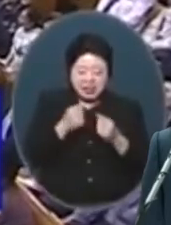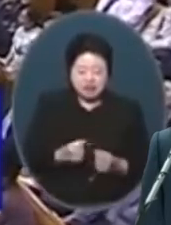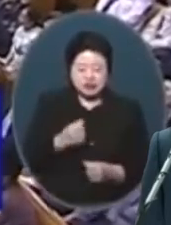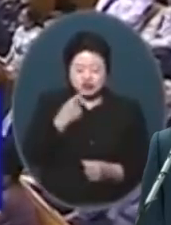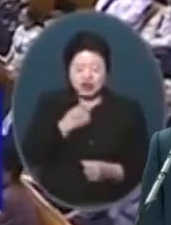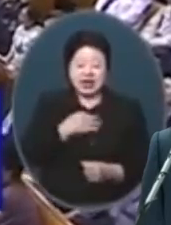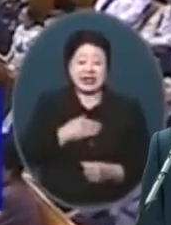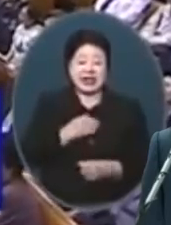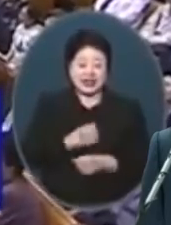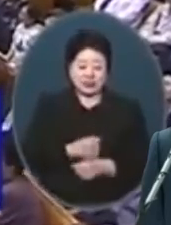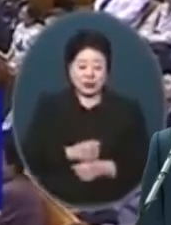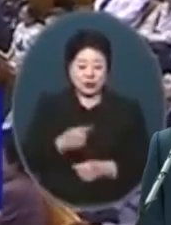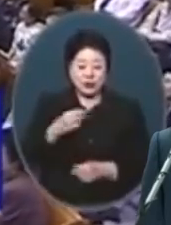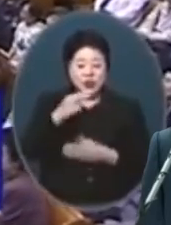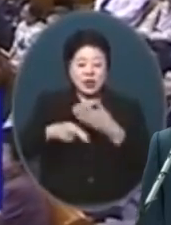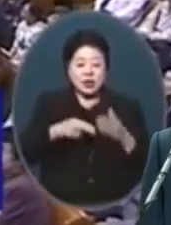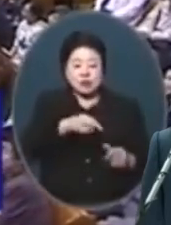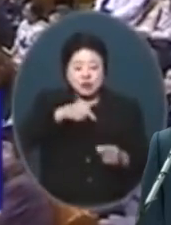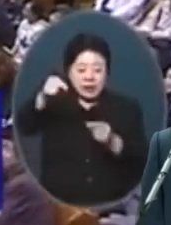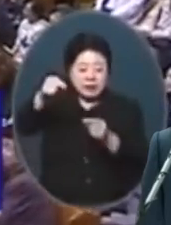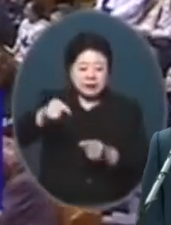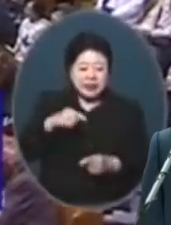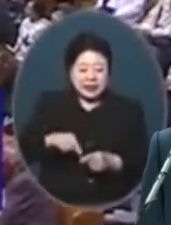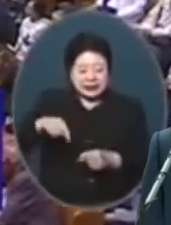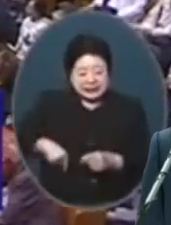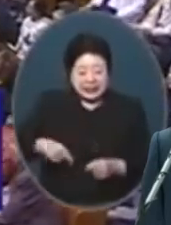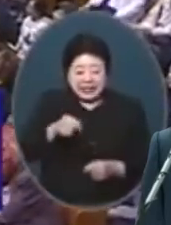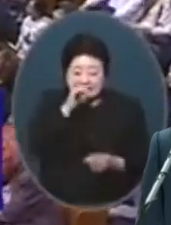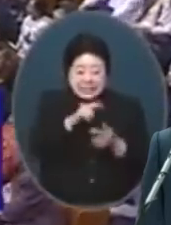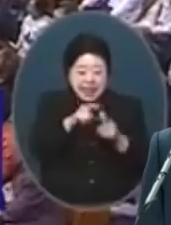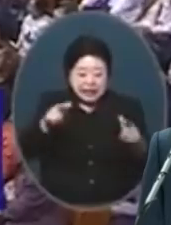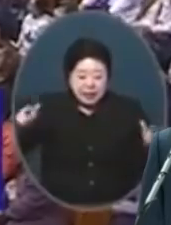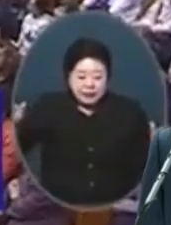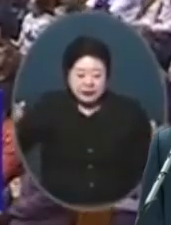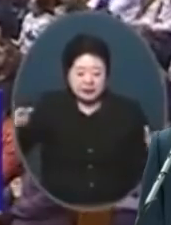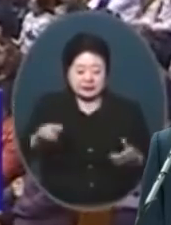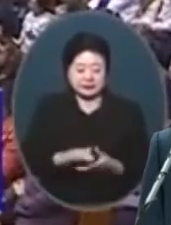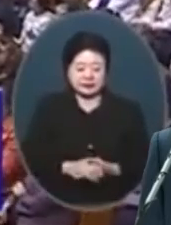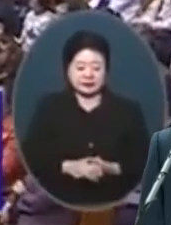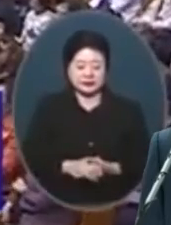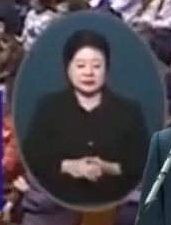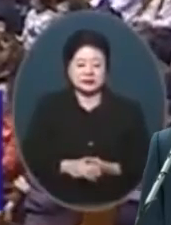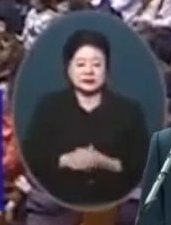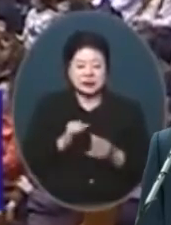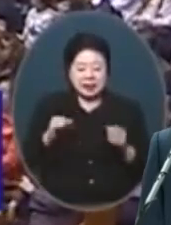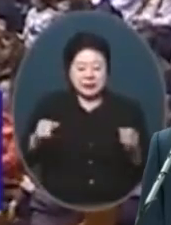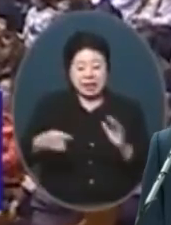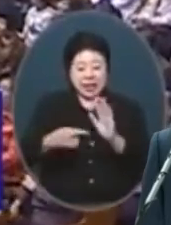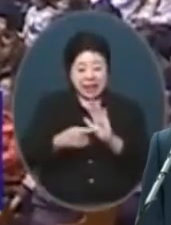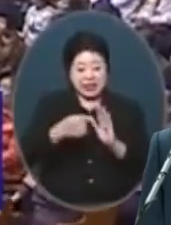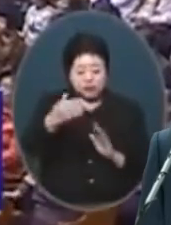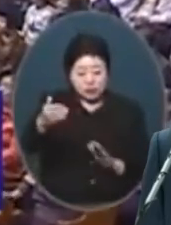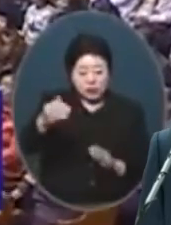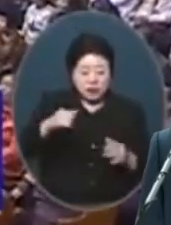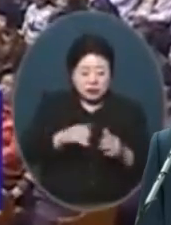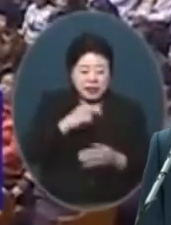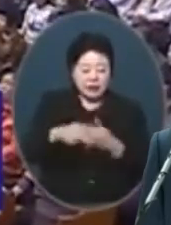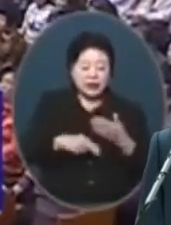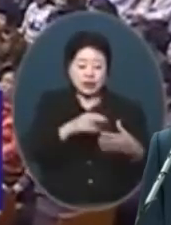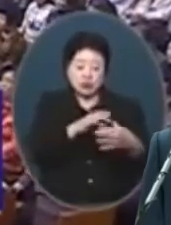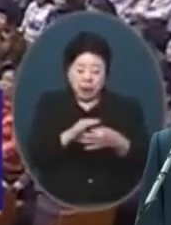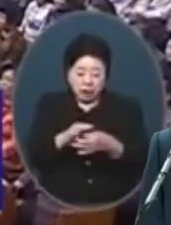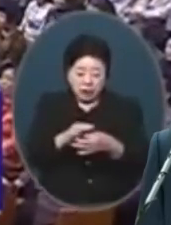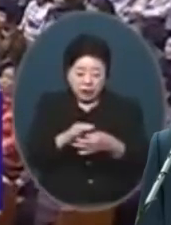알게 하였고 또 야훼의 구원하심이 칼과 창에 있지 아니함이 이 무리에게 알게 하리라. 전쟁은 야훼께